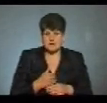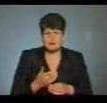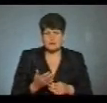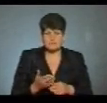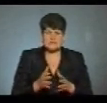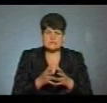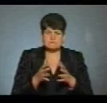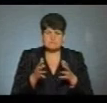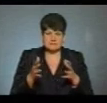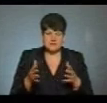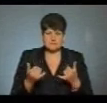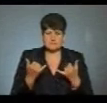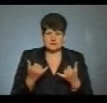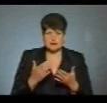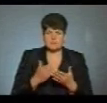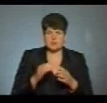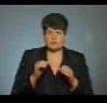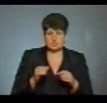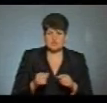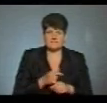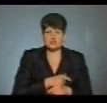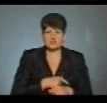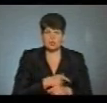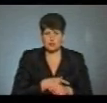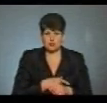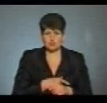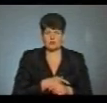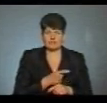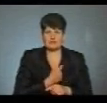ну, з більшим зараз маю таку можливість, чергую в стаціонарі